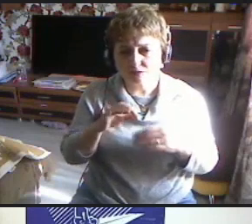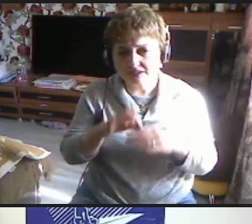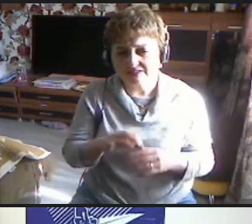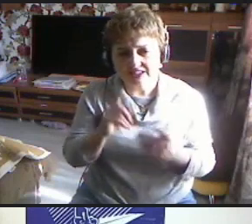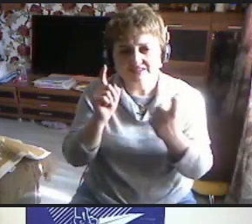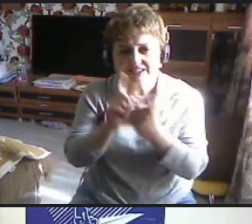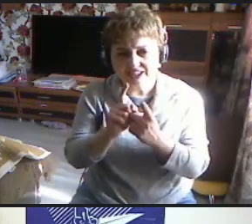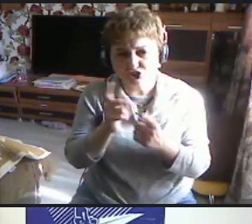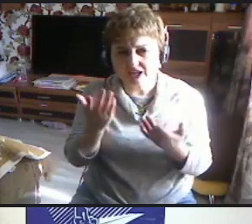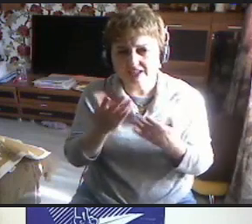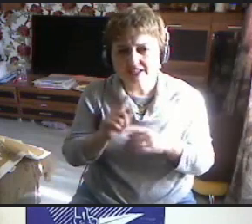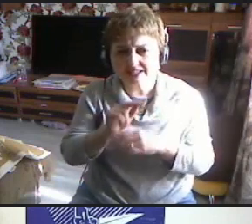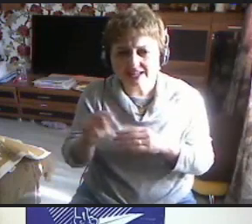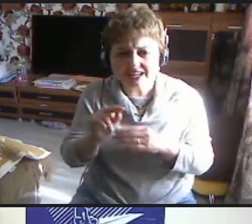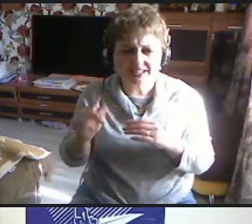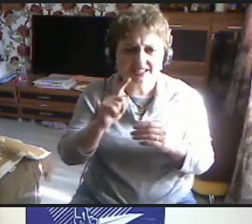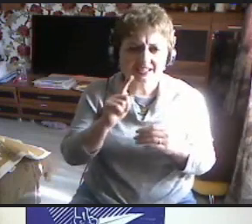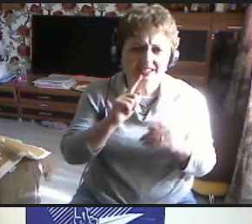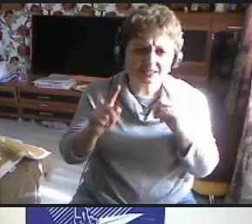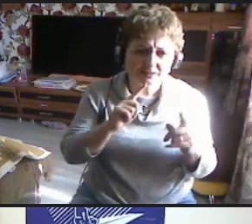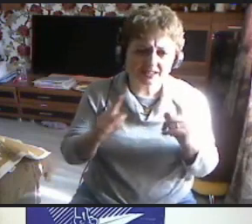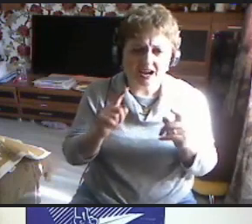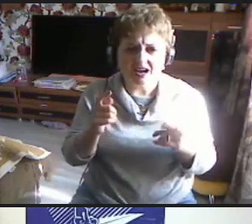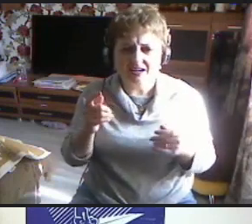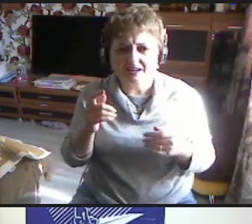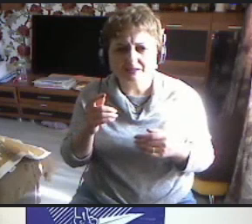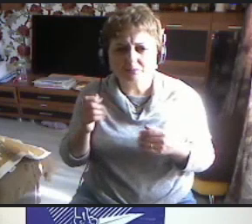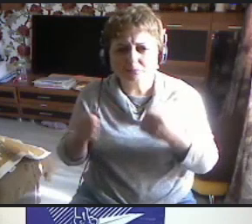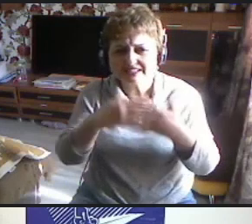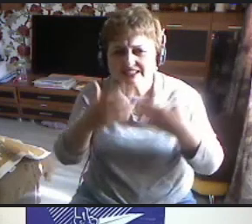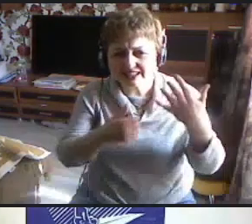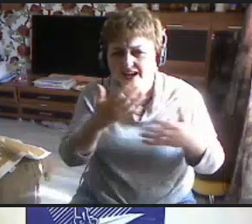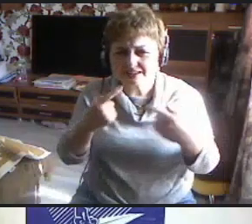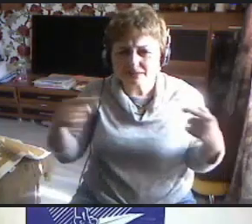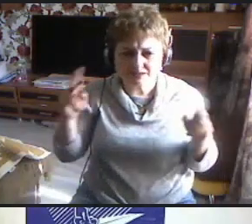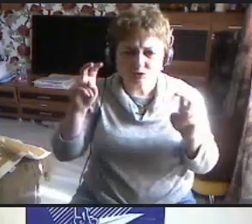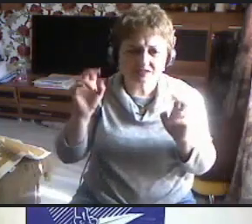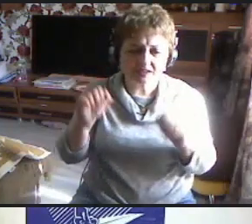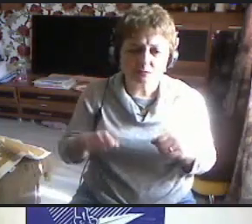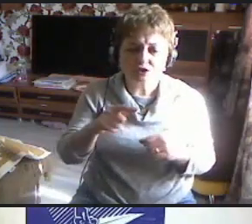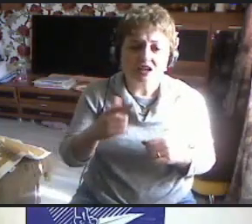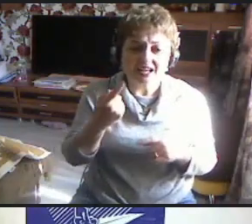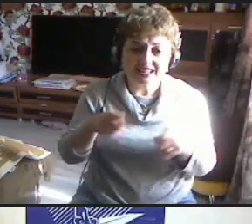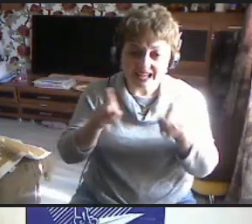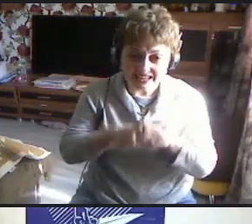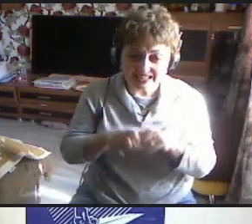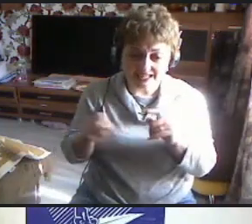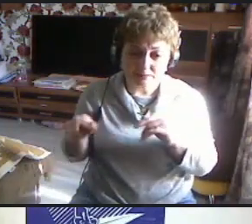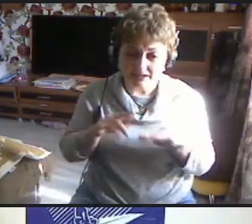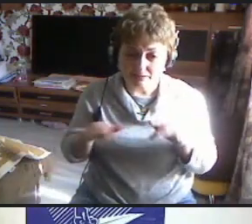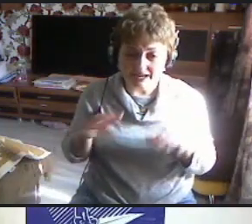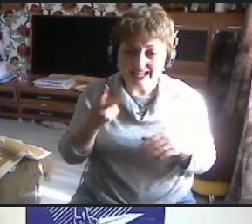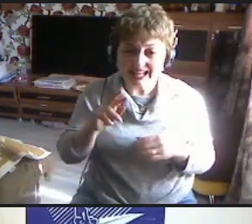семинары, презентации, брифинги, назовите как угодно. Но такие мероприятия для педагогов,